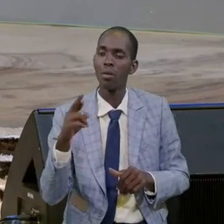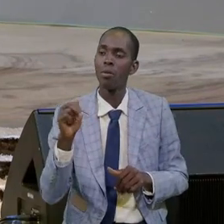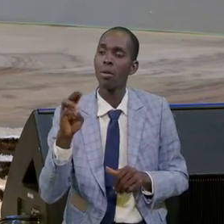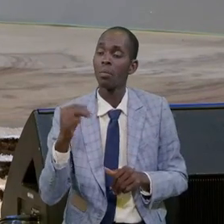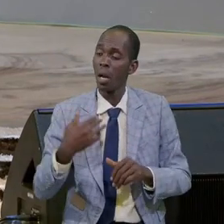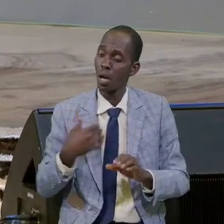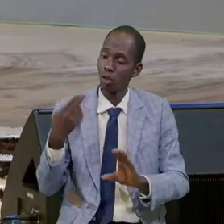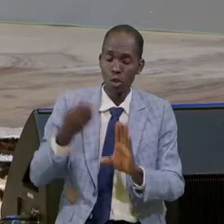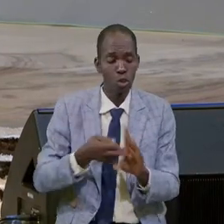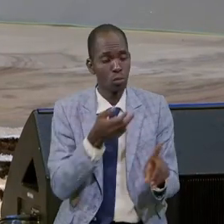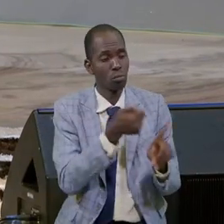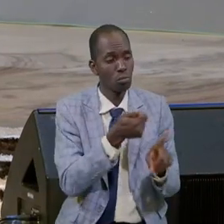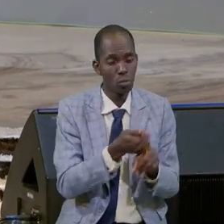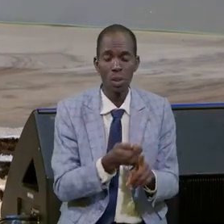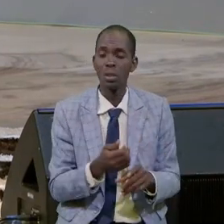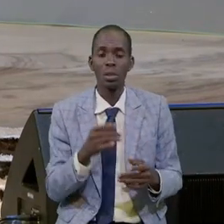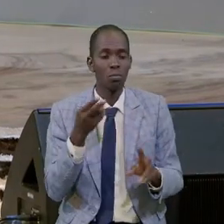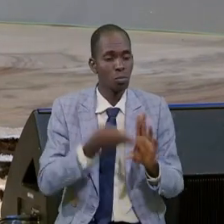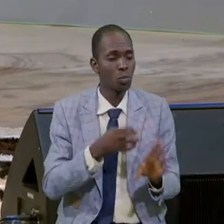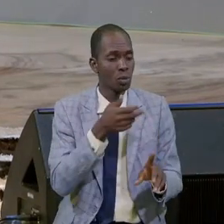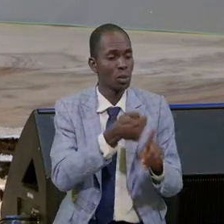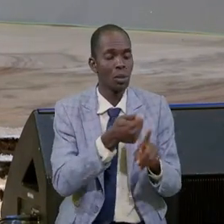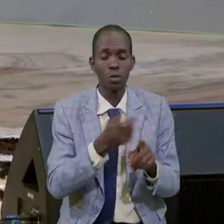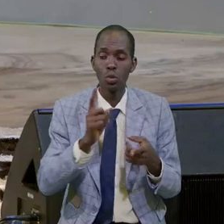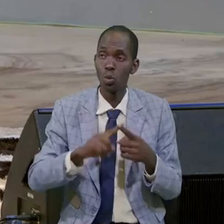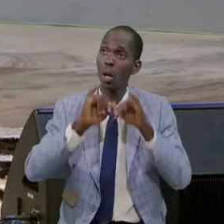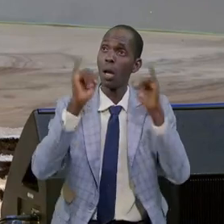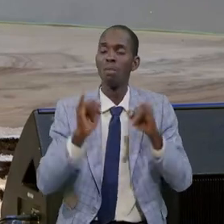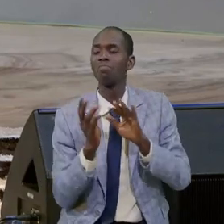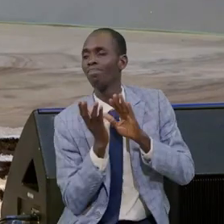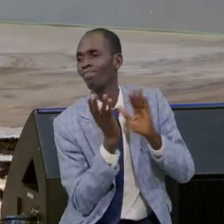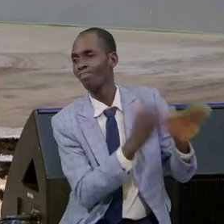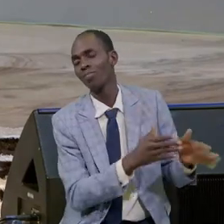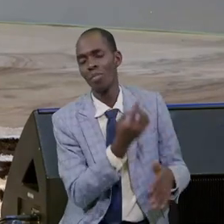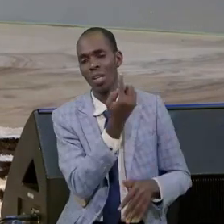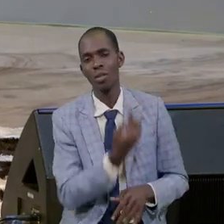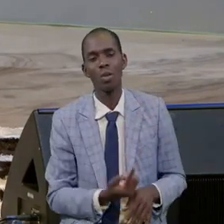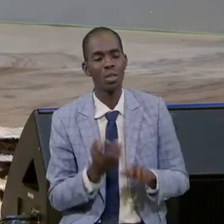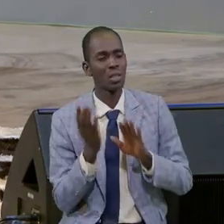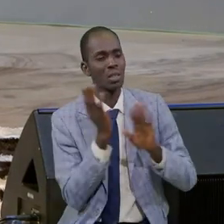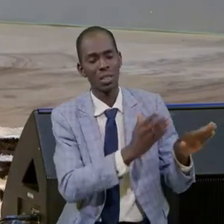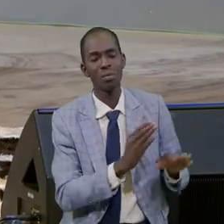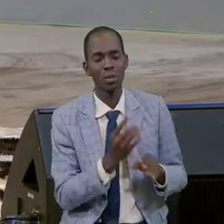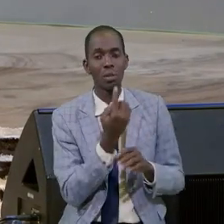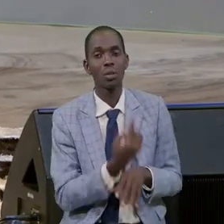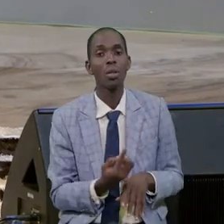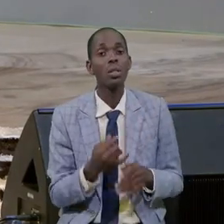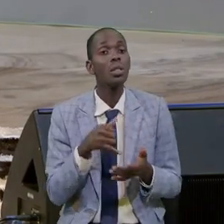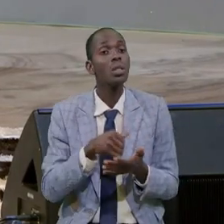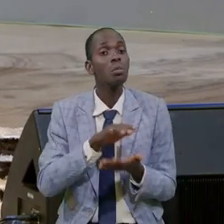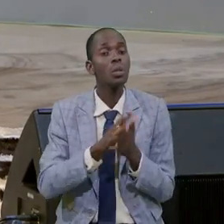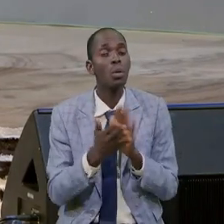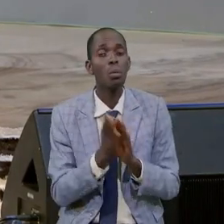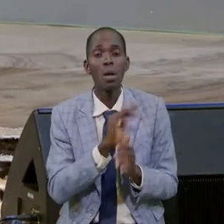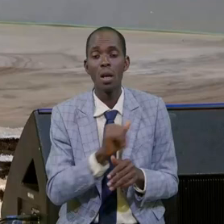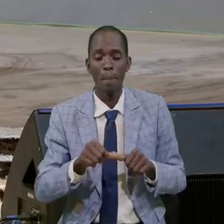s'est attaché aux idoles. Oui, laissez-le seul. Alors, laissez-la seule. Cela devient